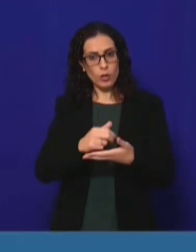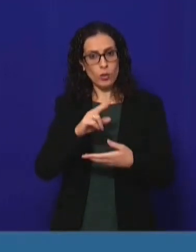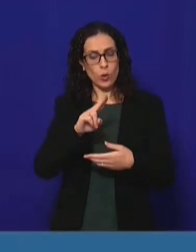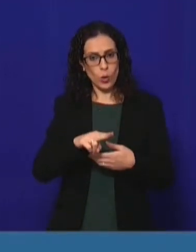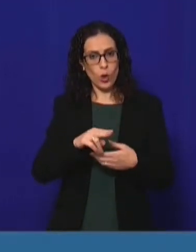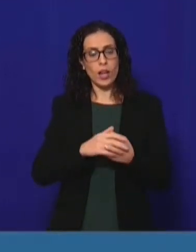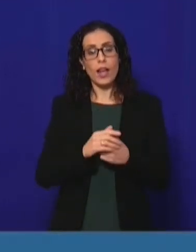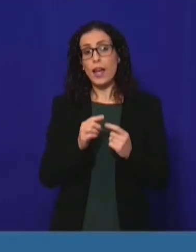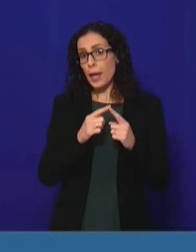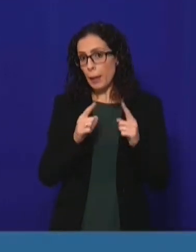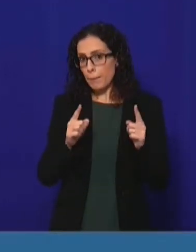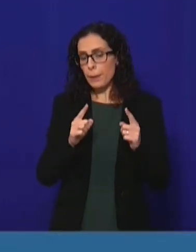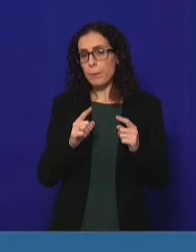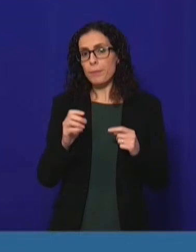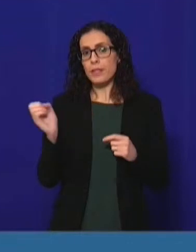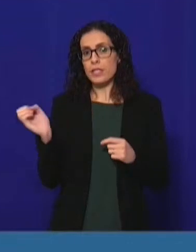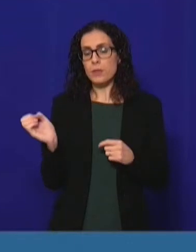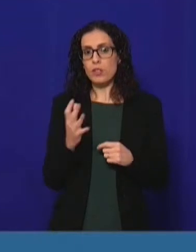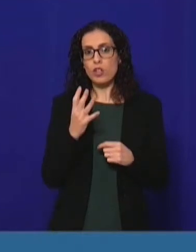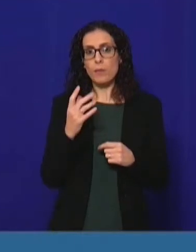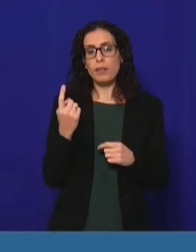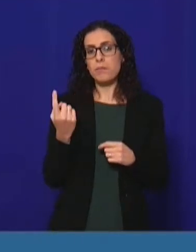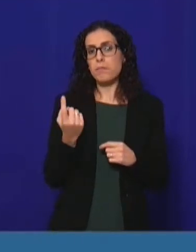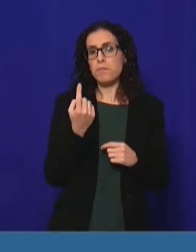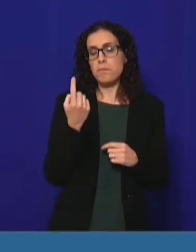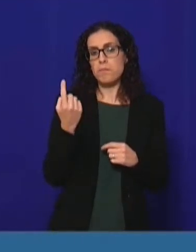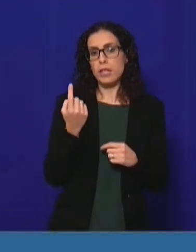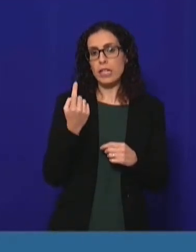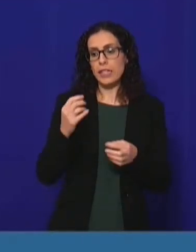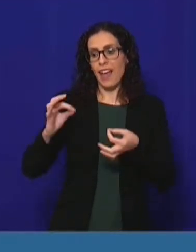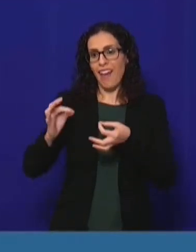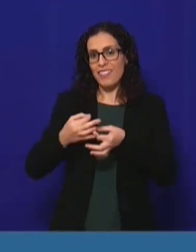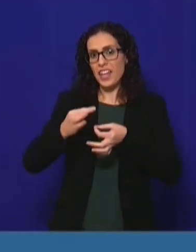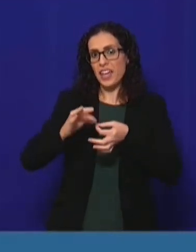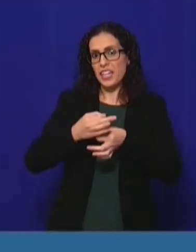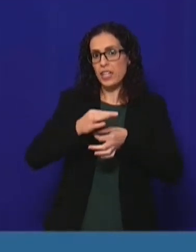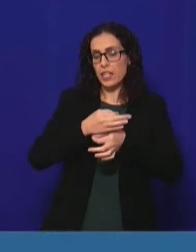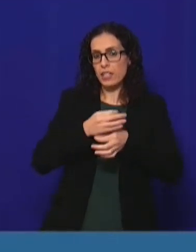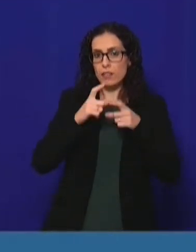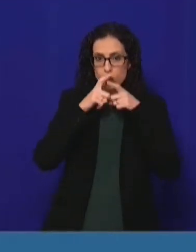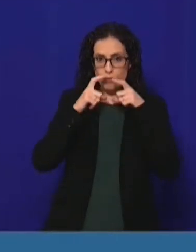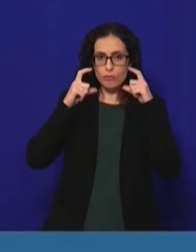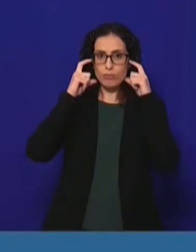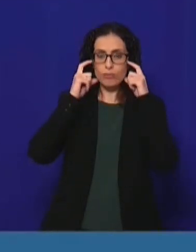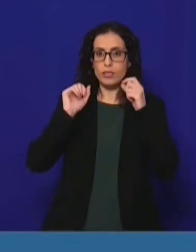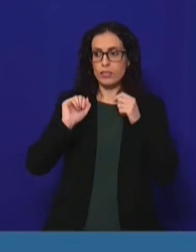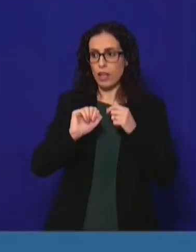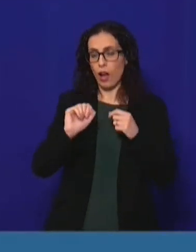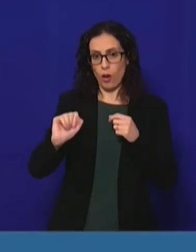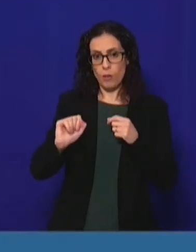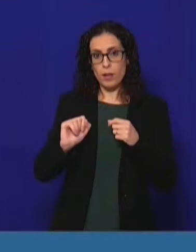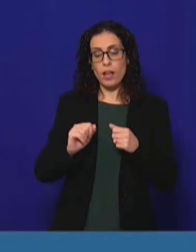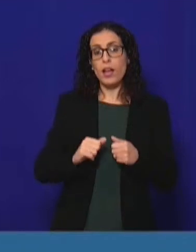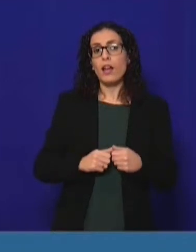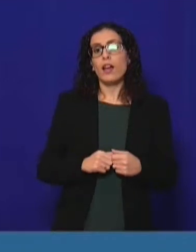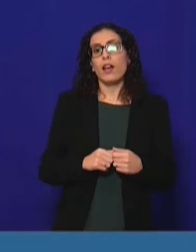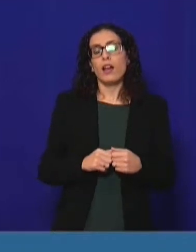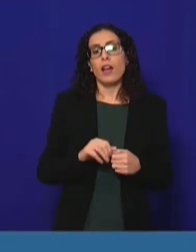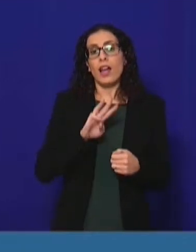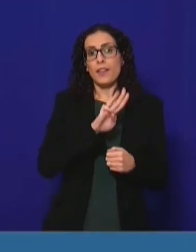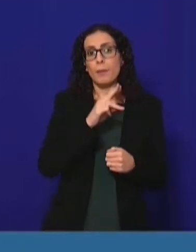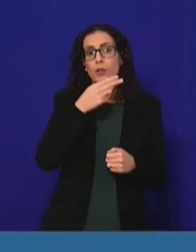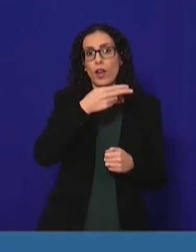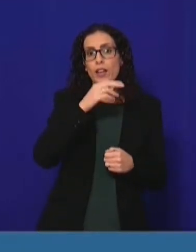għal speċjalment dawk nies li qegħdin anka ħitu il-maskri ta' drab fid-dar tagħhom, l-Għaqda Dinjija tas-Saħħa